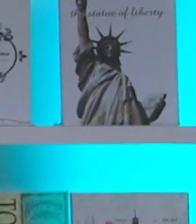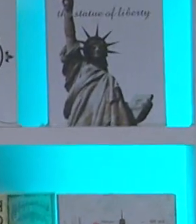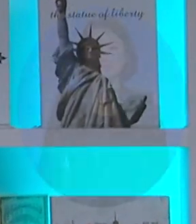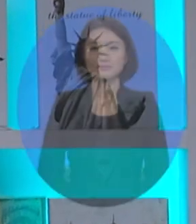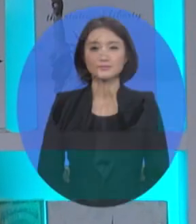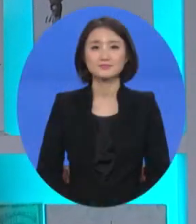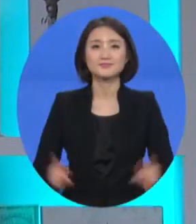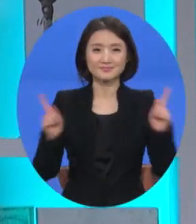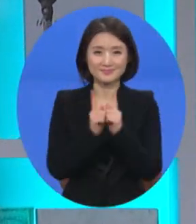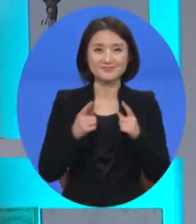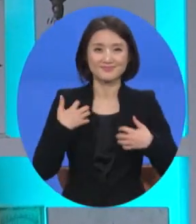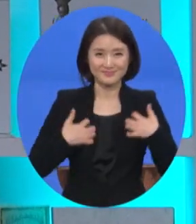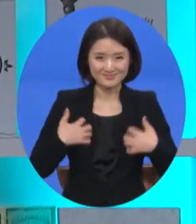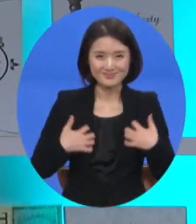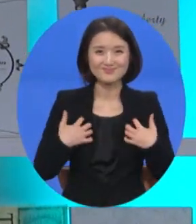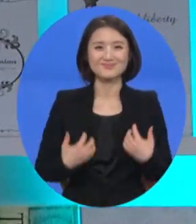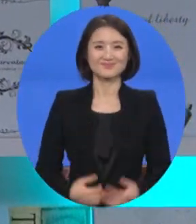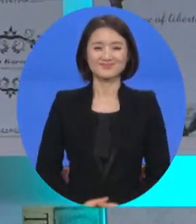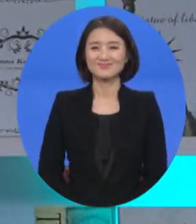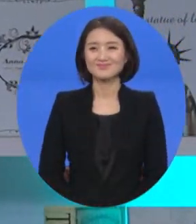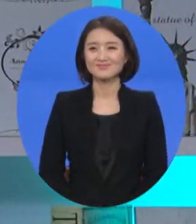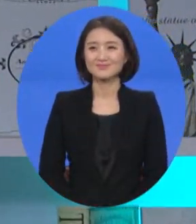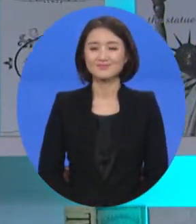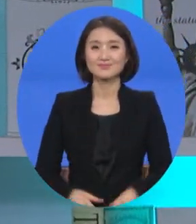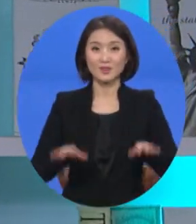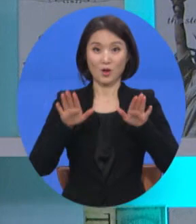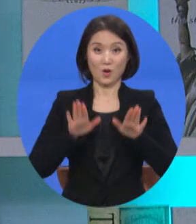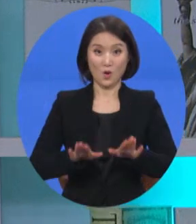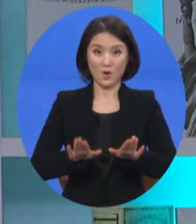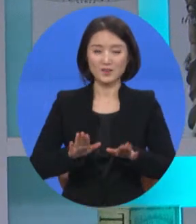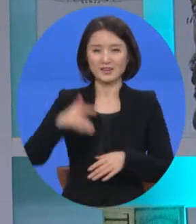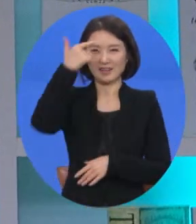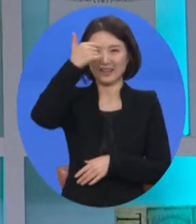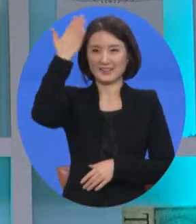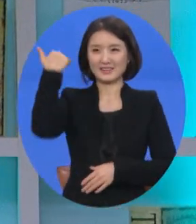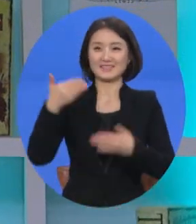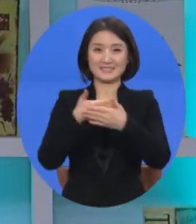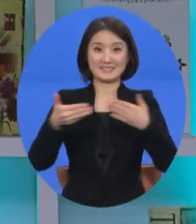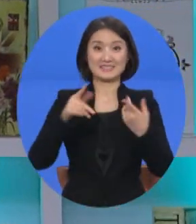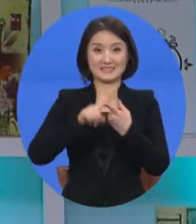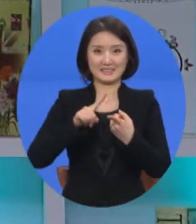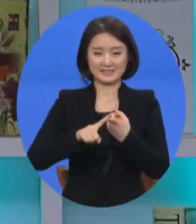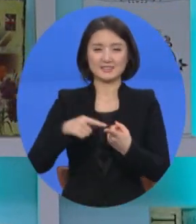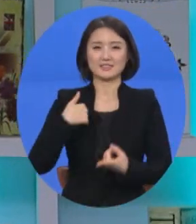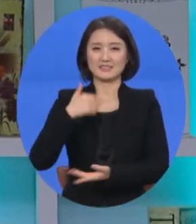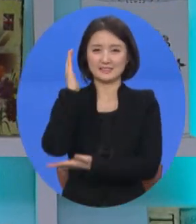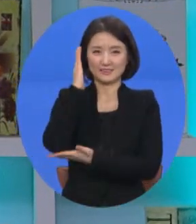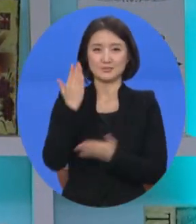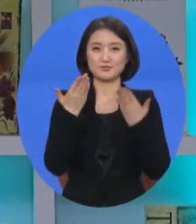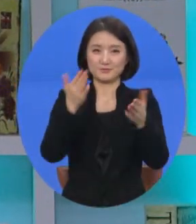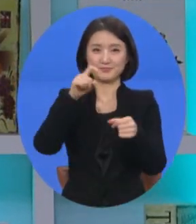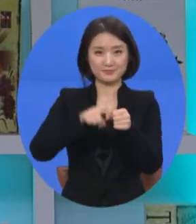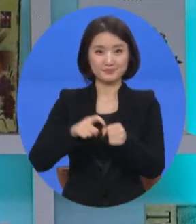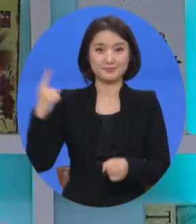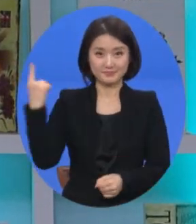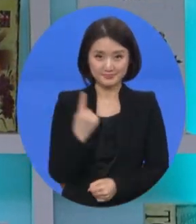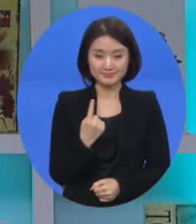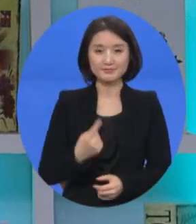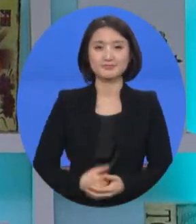아 반갑습니다 여러분 오늘 우리 옛 그림에 대해서 이야기할 강사 손 철 줍니다